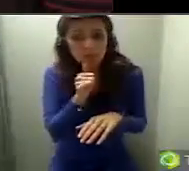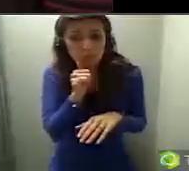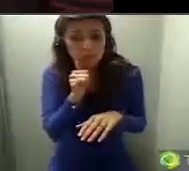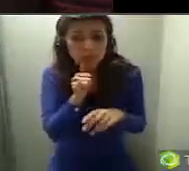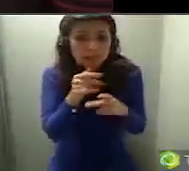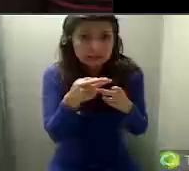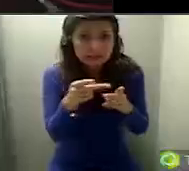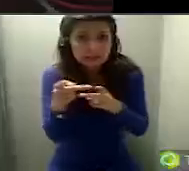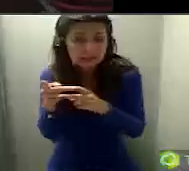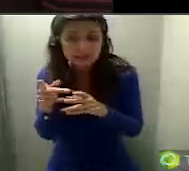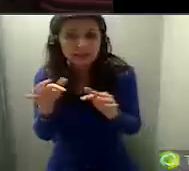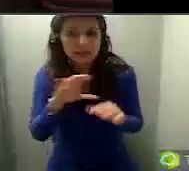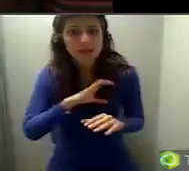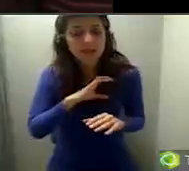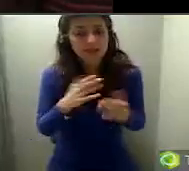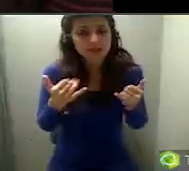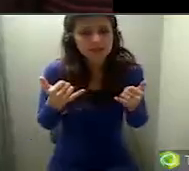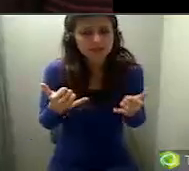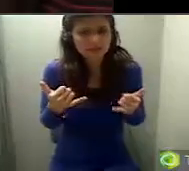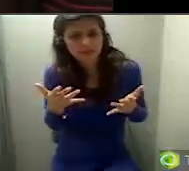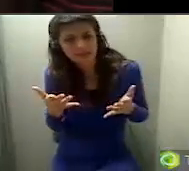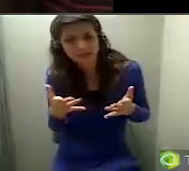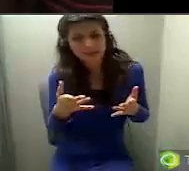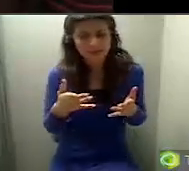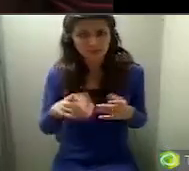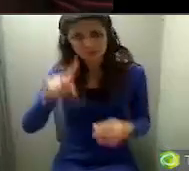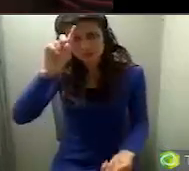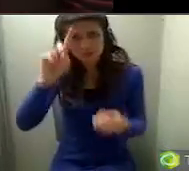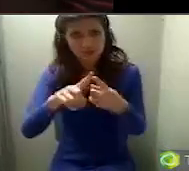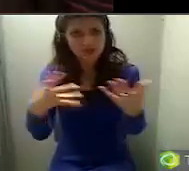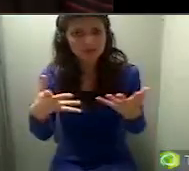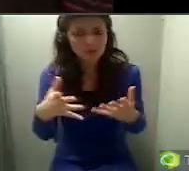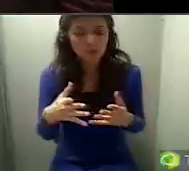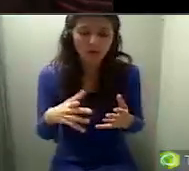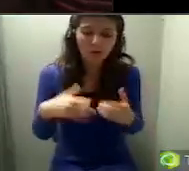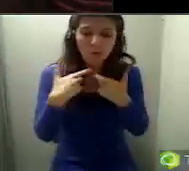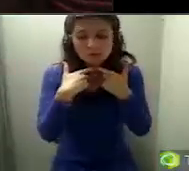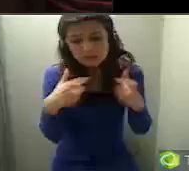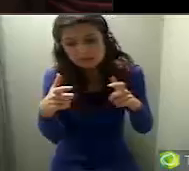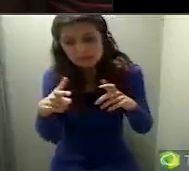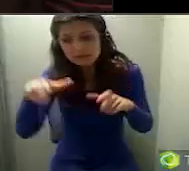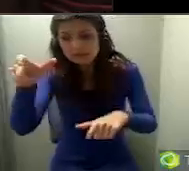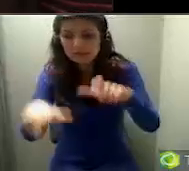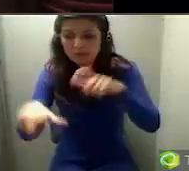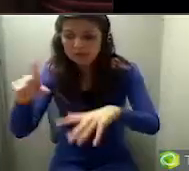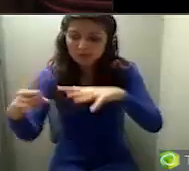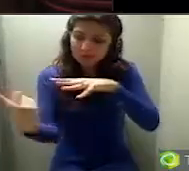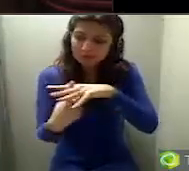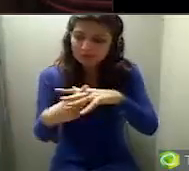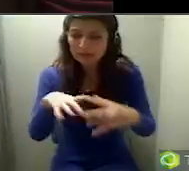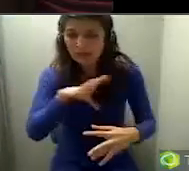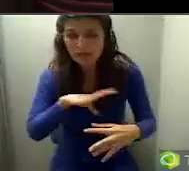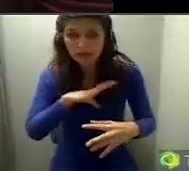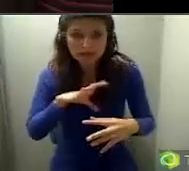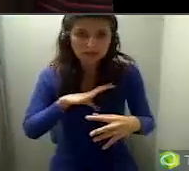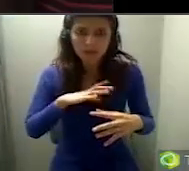via des agendas matins locaux. On veille à ce que l'accessibilité et l'intégration soient des actions transversales. On essaie de